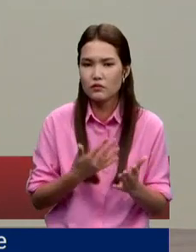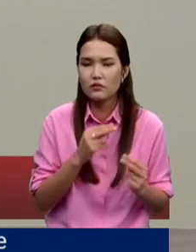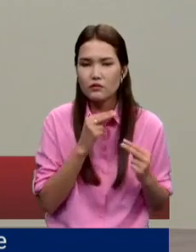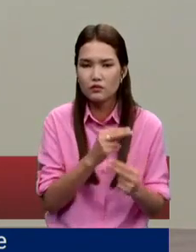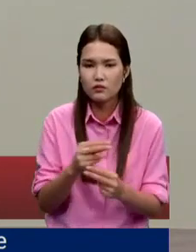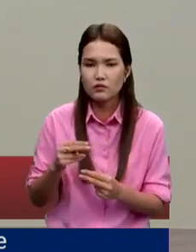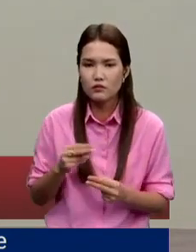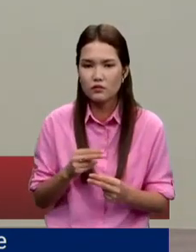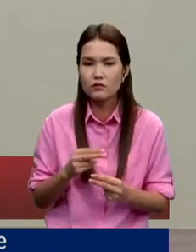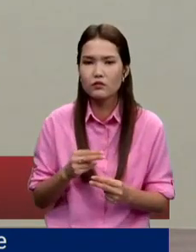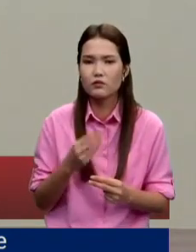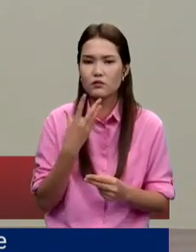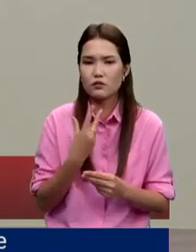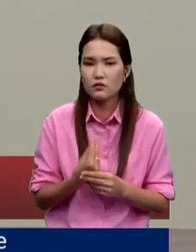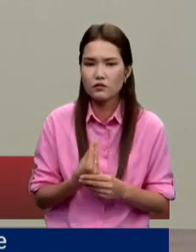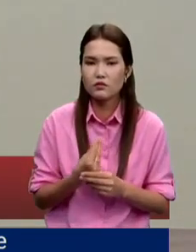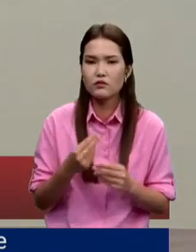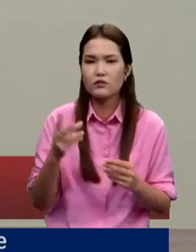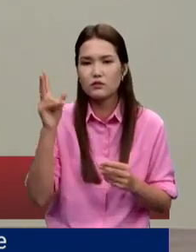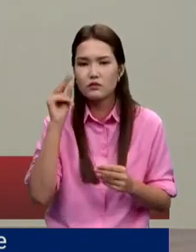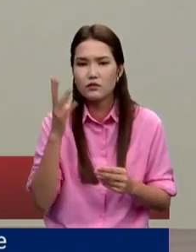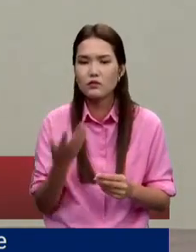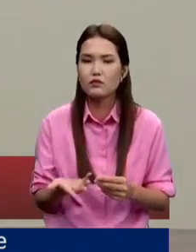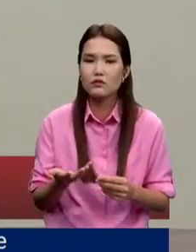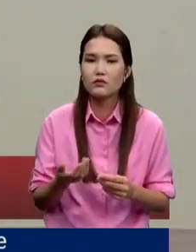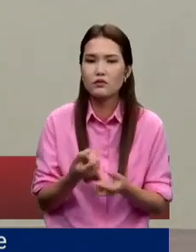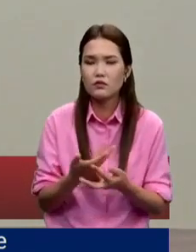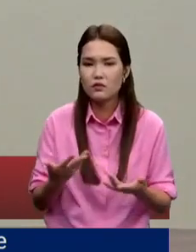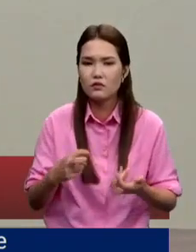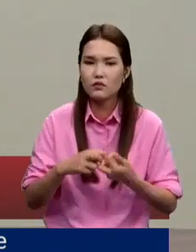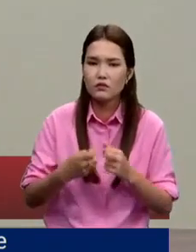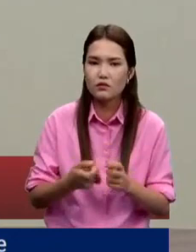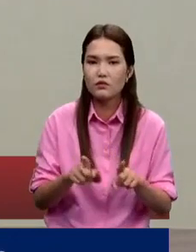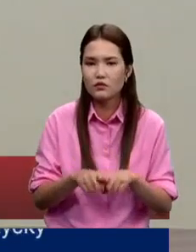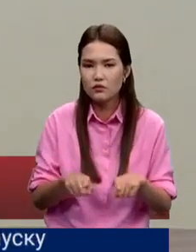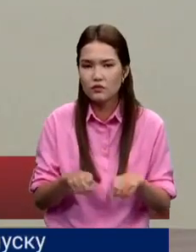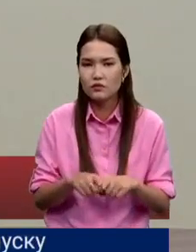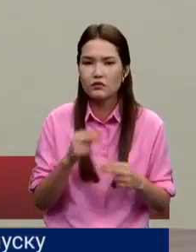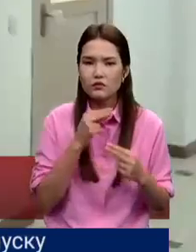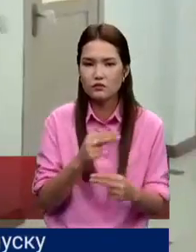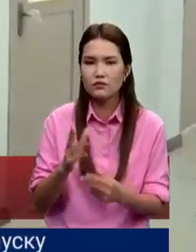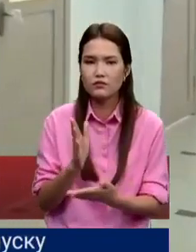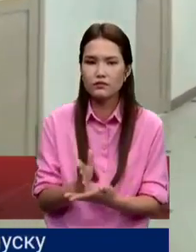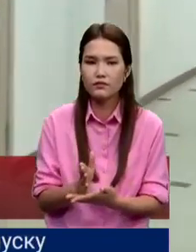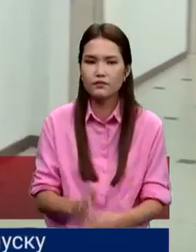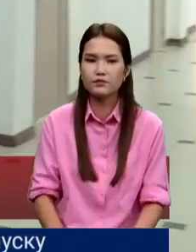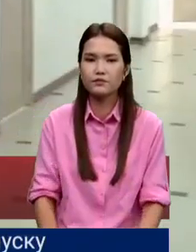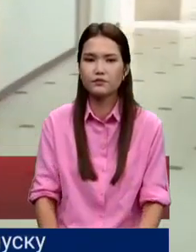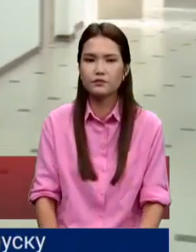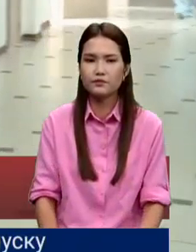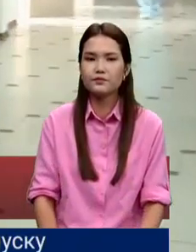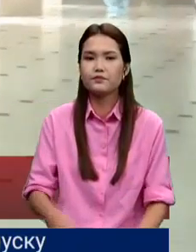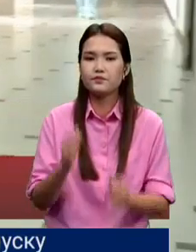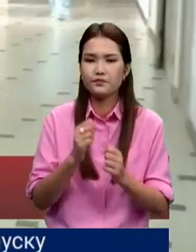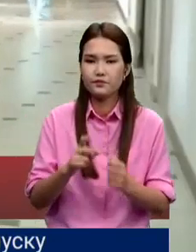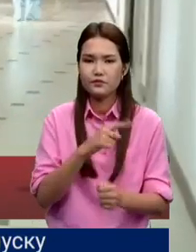медициналық басқа да құрал-жабдықтардың санында, төсек орындарда және дайындалған кадрлардың санында жеткілікті. Десе де жедел